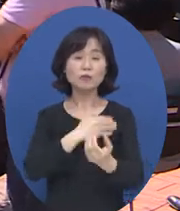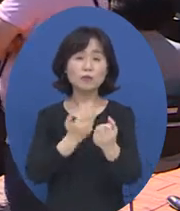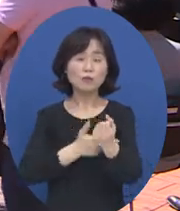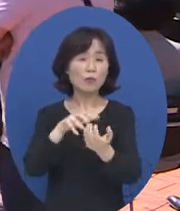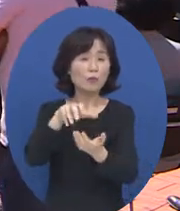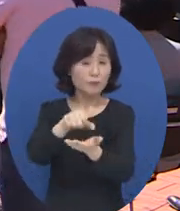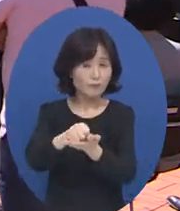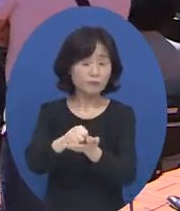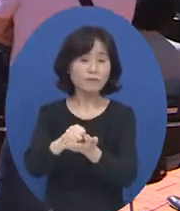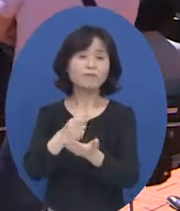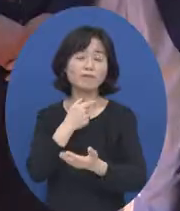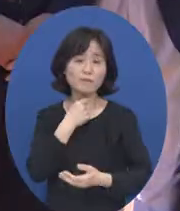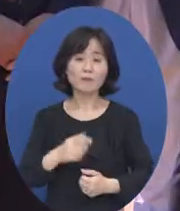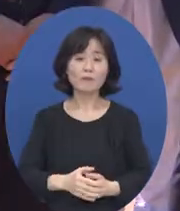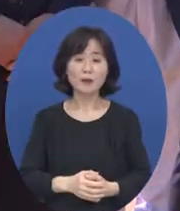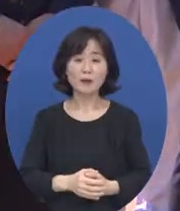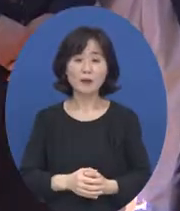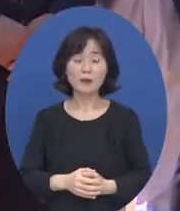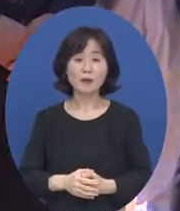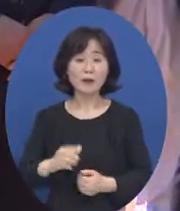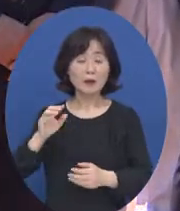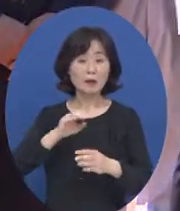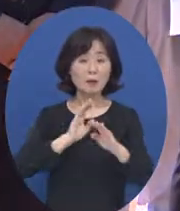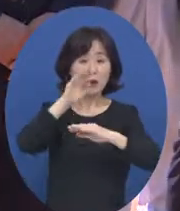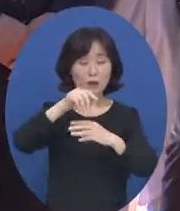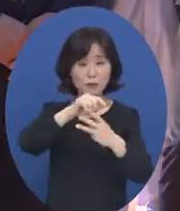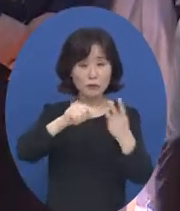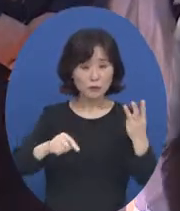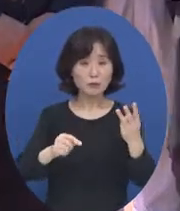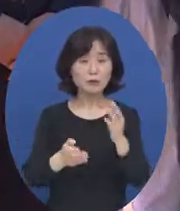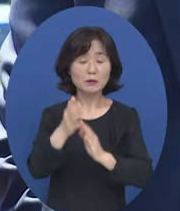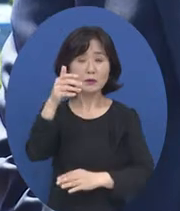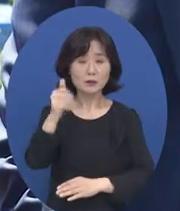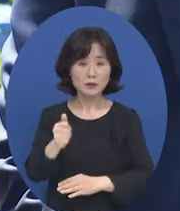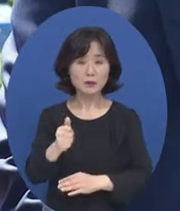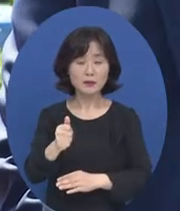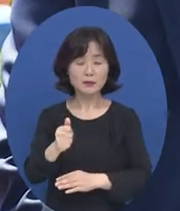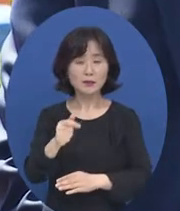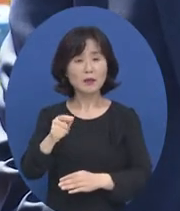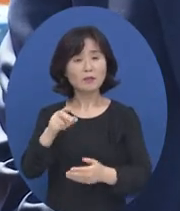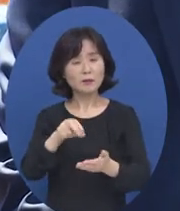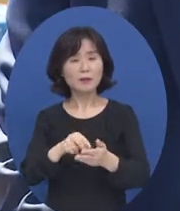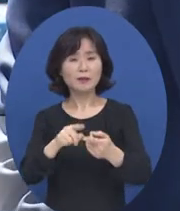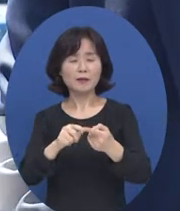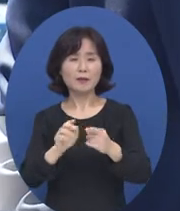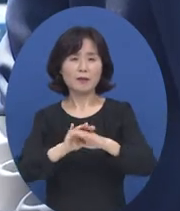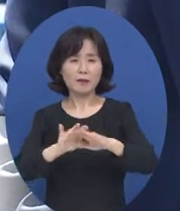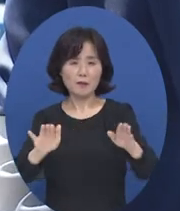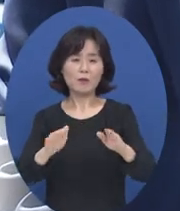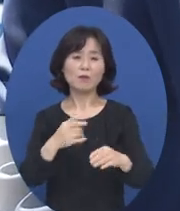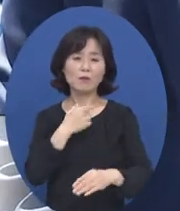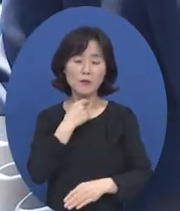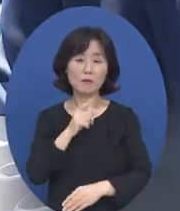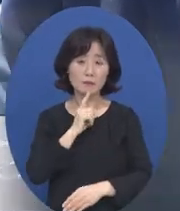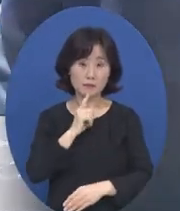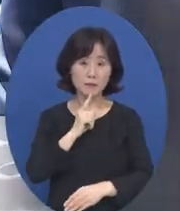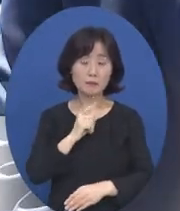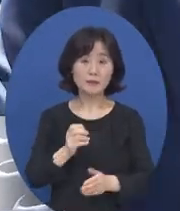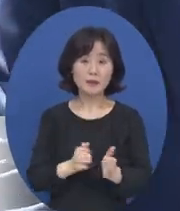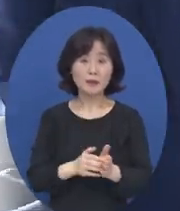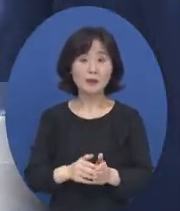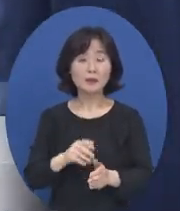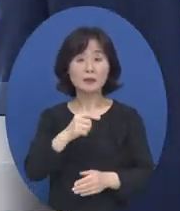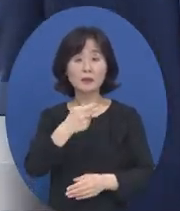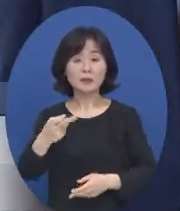최종환 파주시장은 시민들의 교통기본권과 공정성 회복을 위한 여정을 마무리 짓겠다고 말했습니다. 일산대교 무료화 그